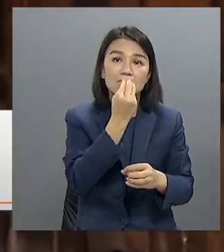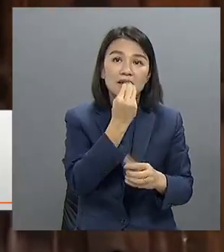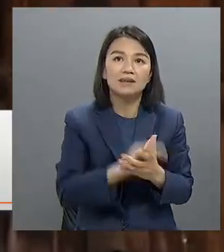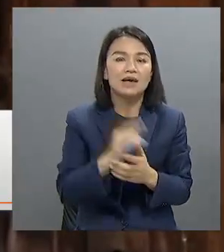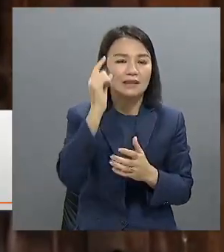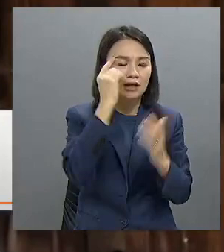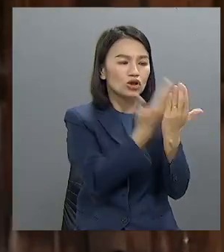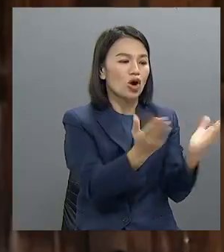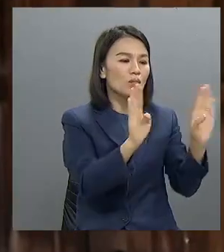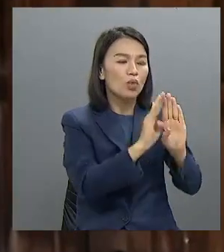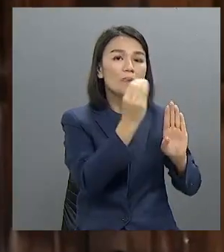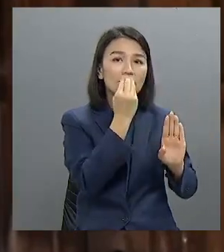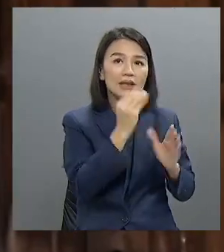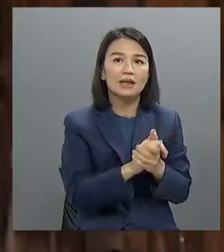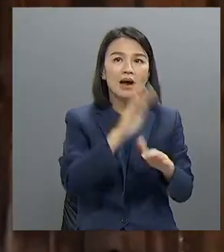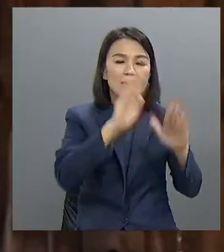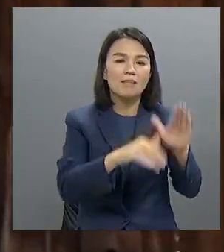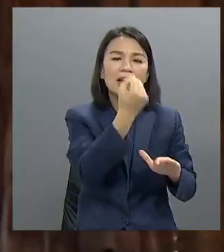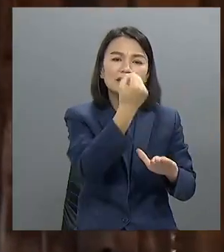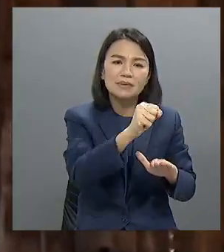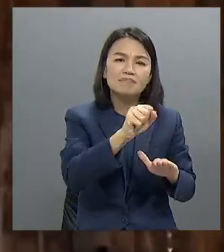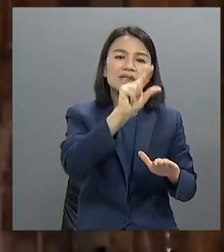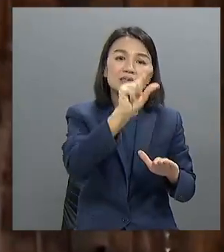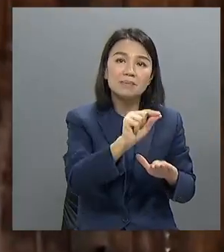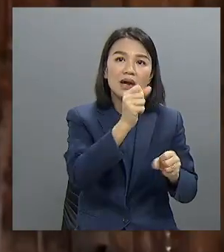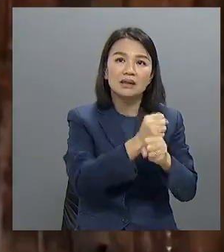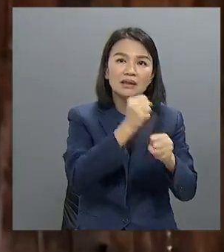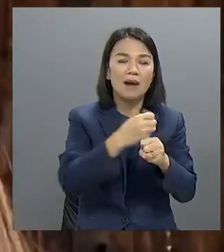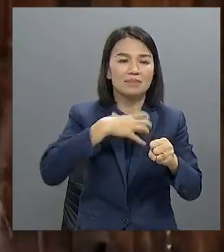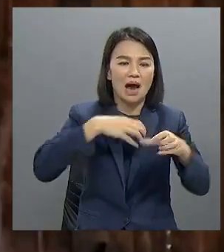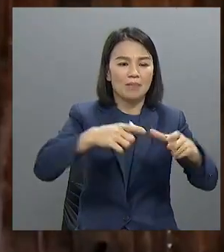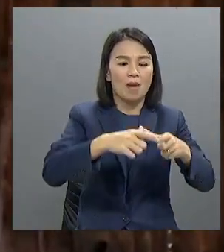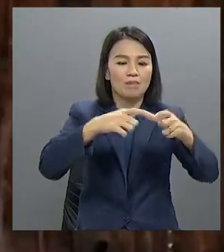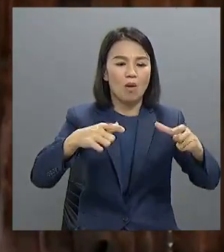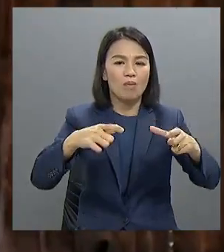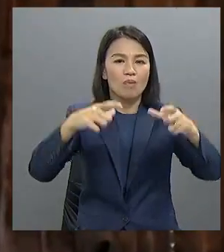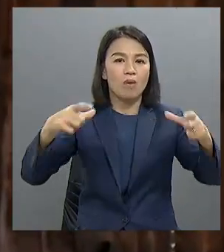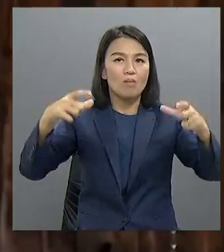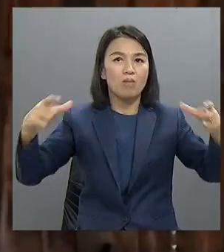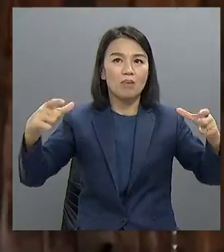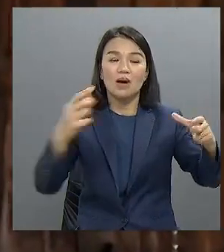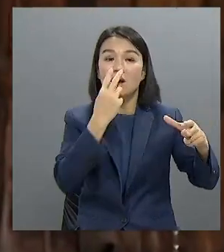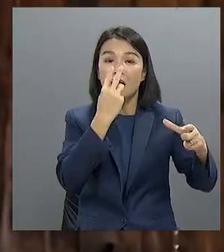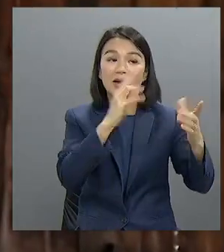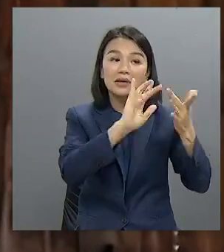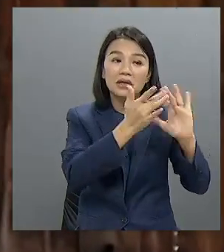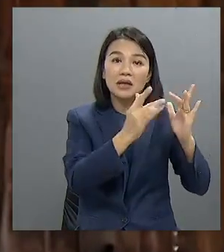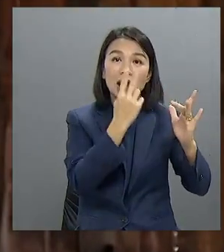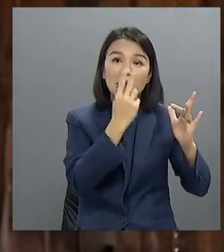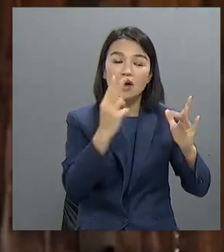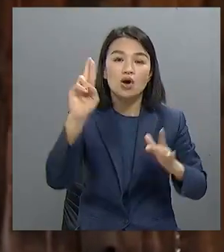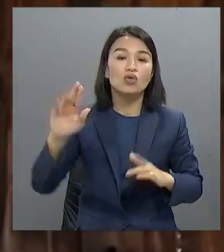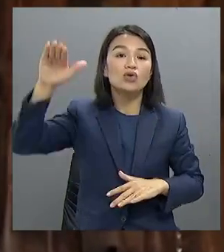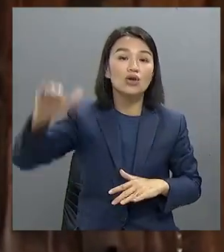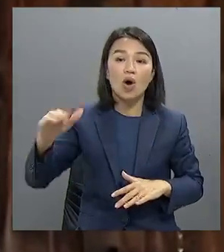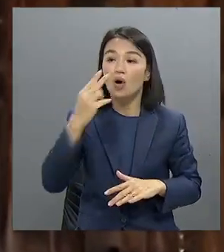งี้ยเนาะ10ต้น20ต้นพอทำไปทำมาก็เริ่มแบบอยากขยายขึ้นเรื่อยๆก็เสิร์ชในอินเทอร์เน็ตอีกก็ไปเจอรุ่นน้องใน Facebook อ่ะค่ะเขาเป็